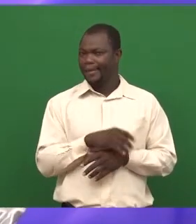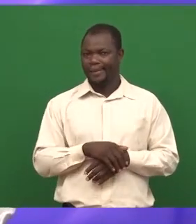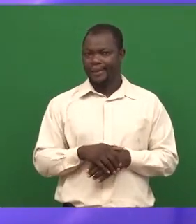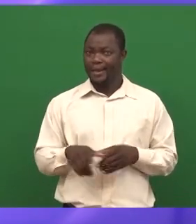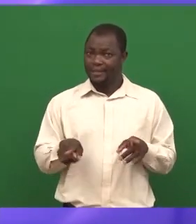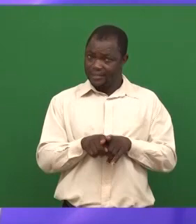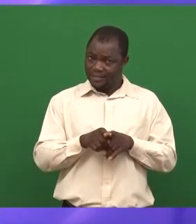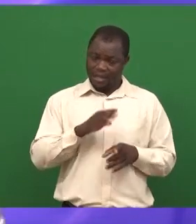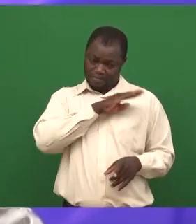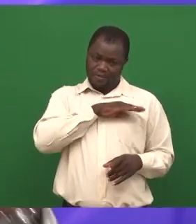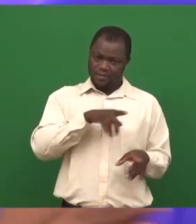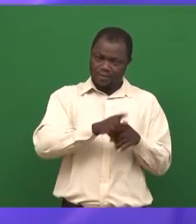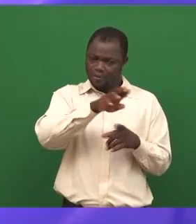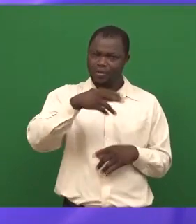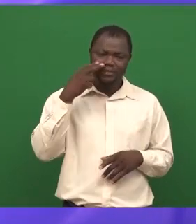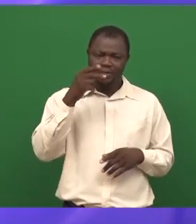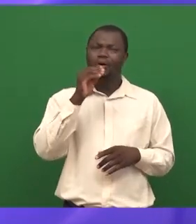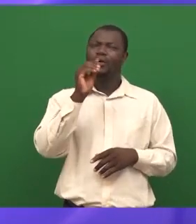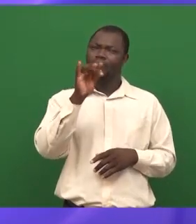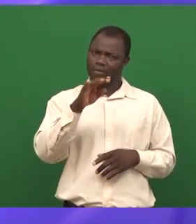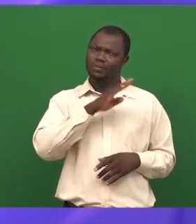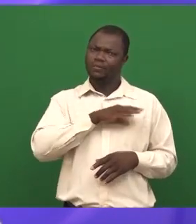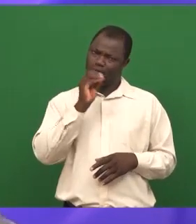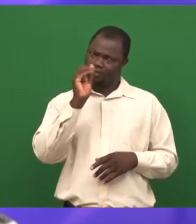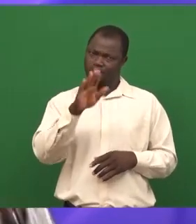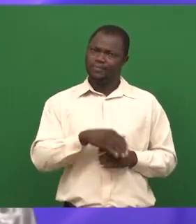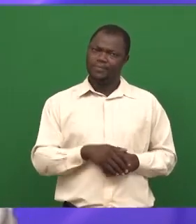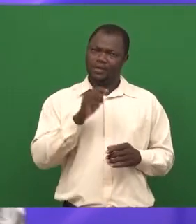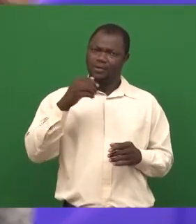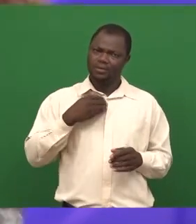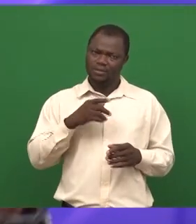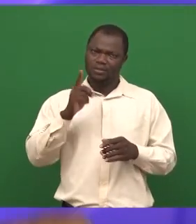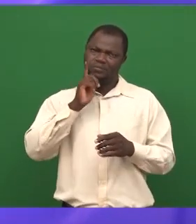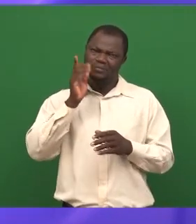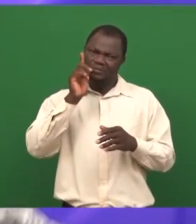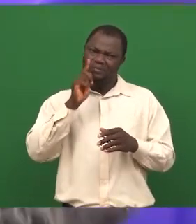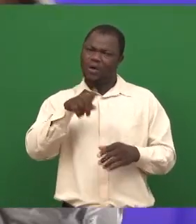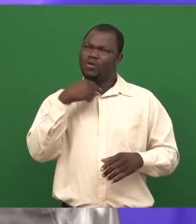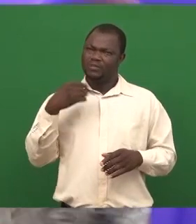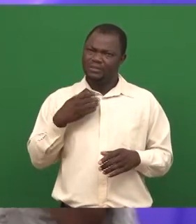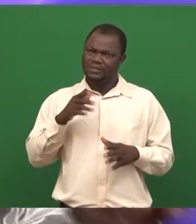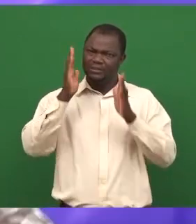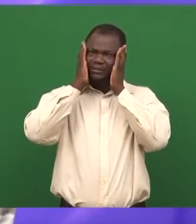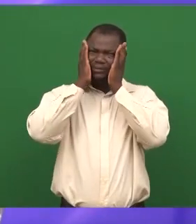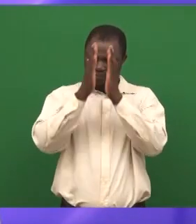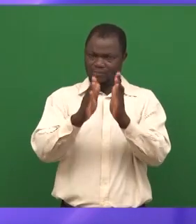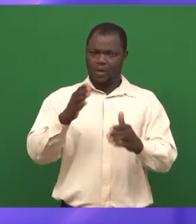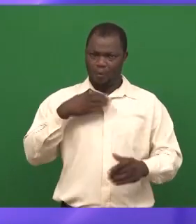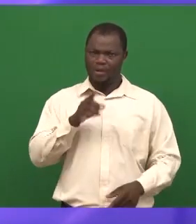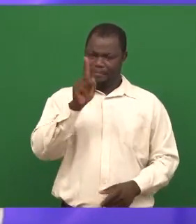zvakutaridza kuti munhu ari kudini? Ari kukumbira ruregerero. Zvino ini ndaramba ndakaomesa gotsi ndakati kusvika aireva